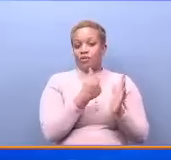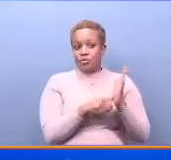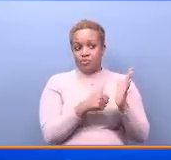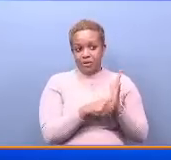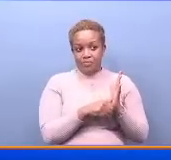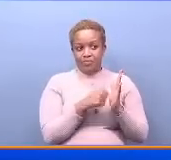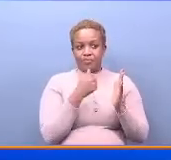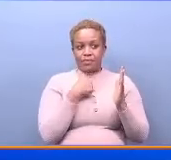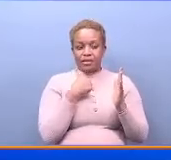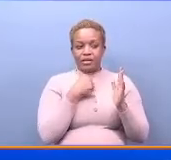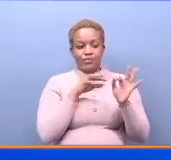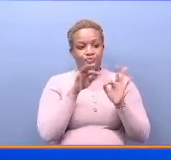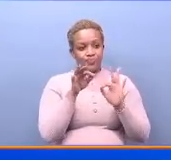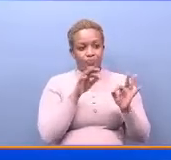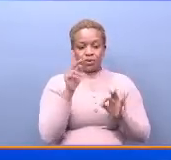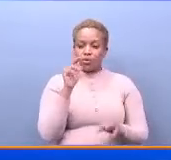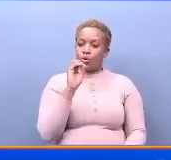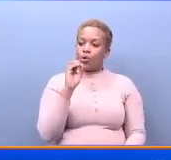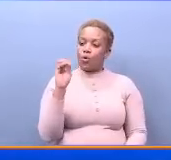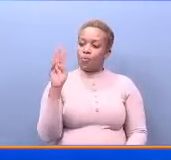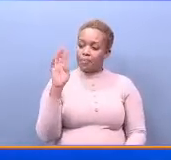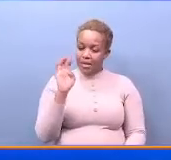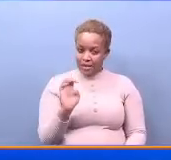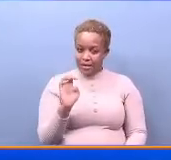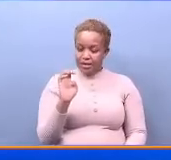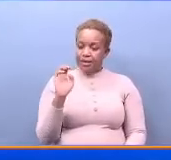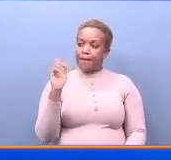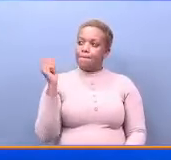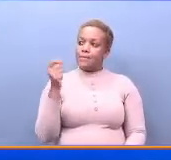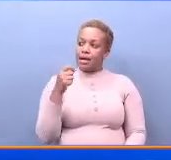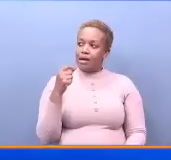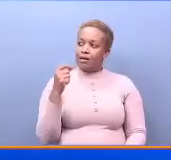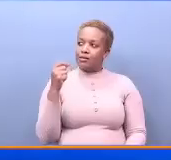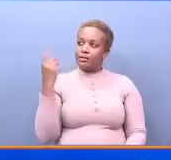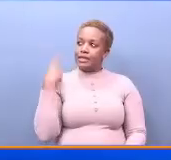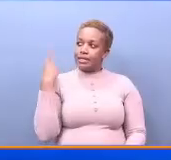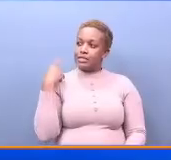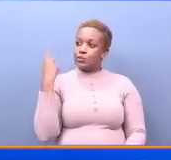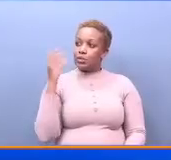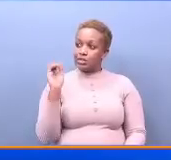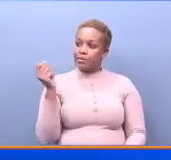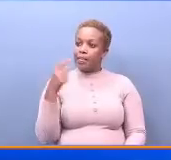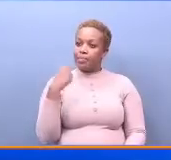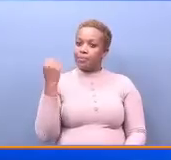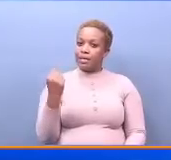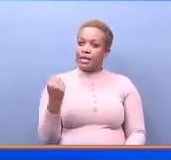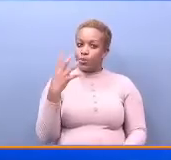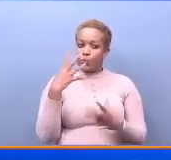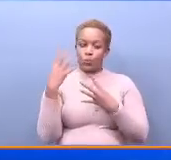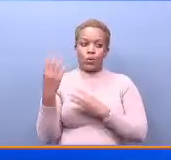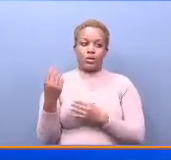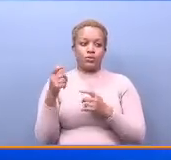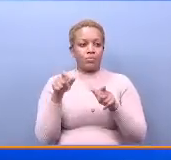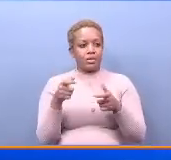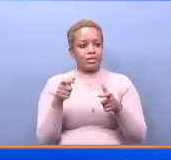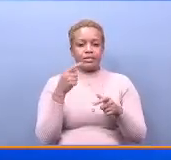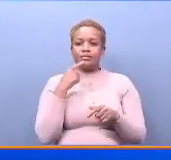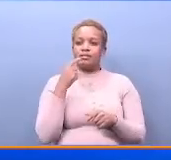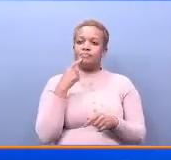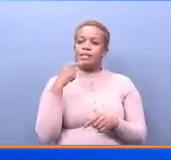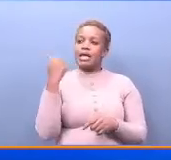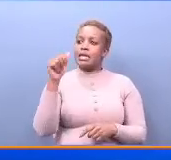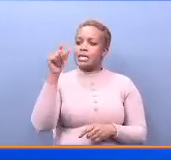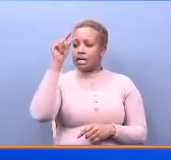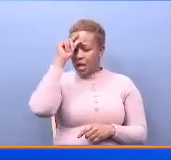alifanya nitakuelezea hapa. Bi Martha Koome tarehe 20 Mei alienda kwa Spice FM. Akaongea gavana yote ambaye amekuwa